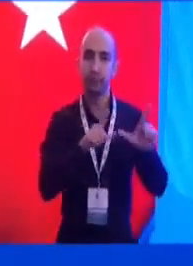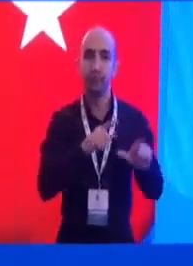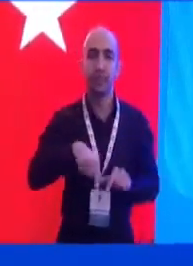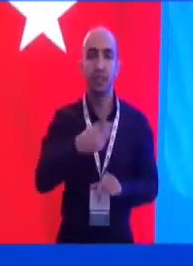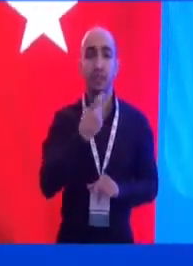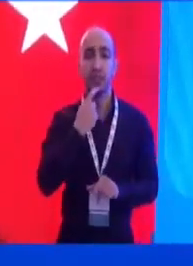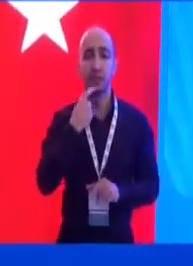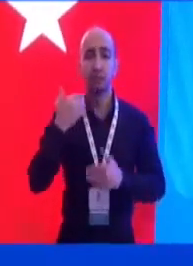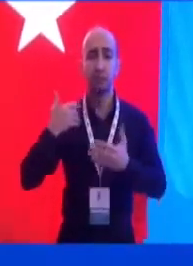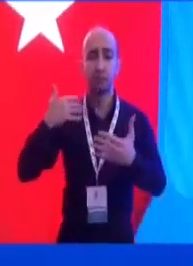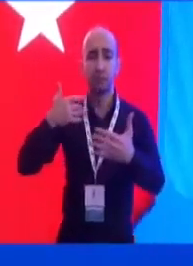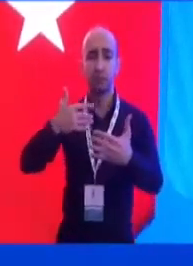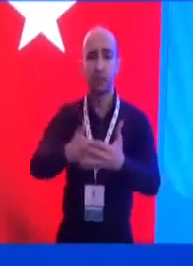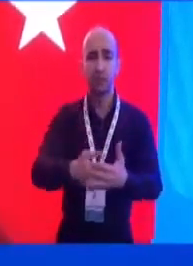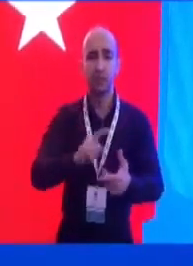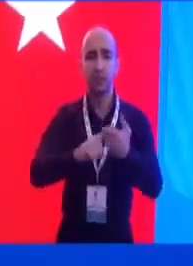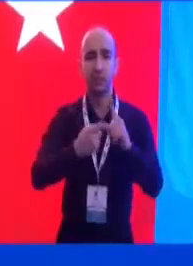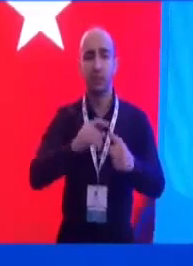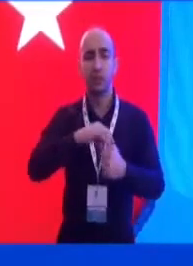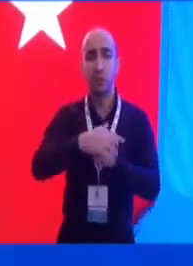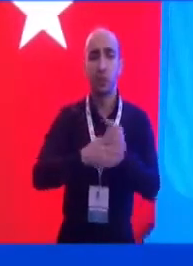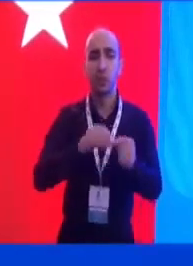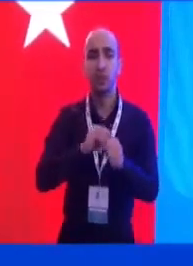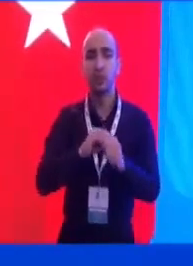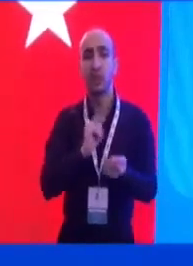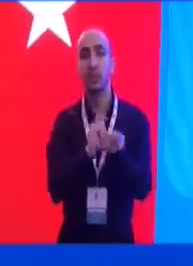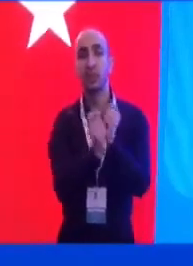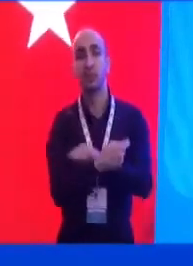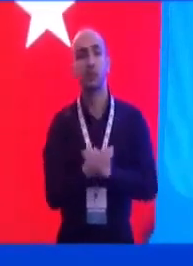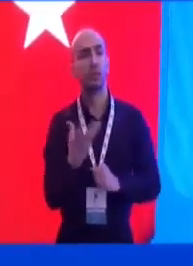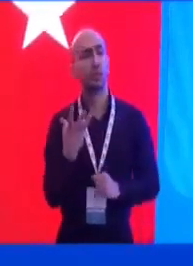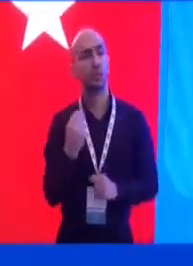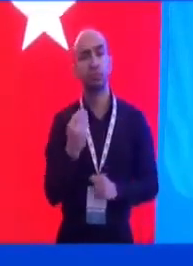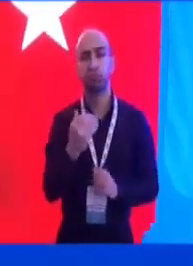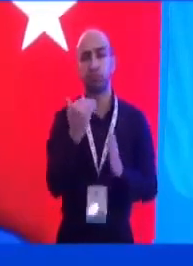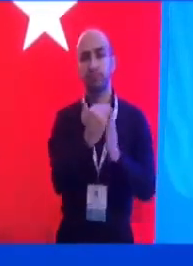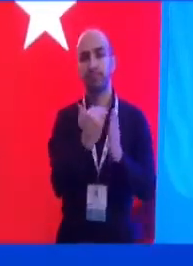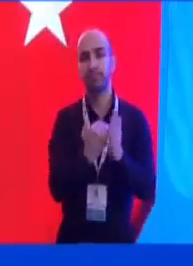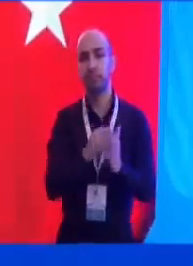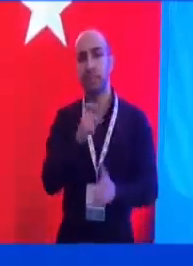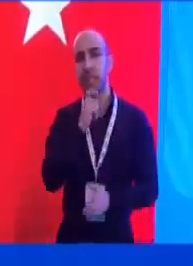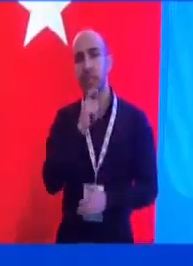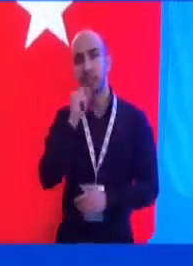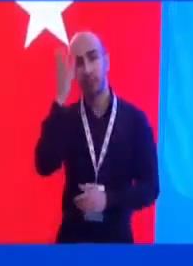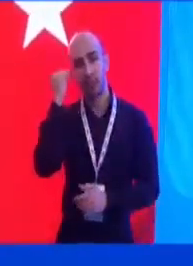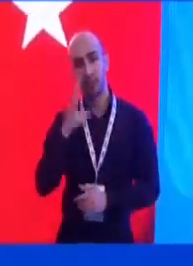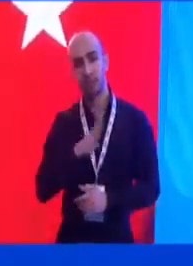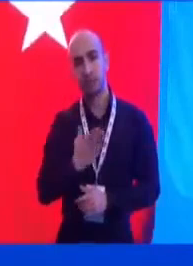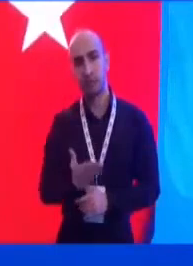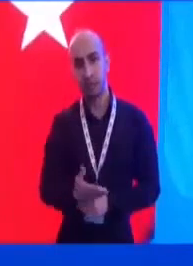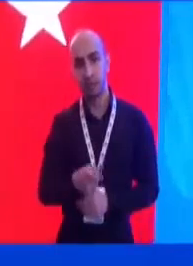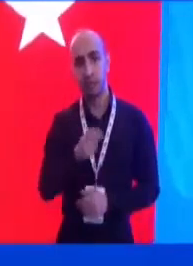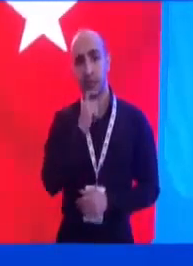Senelerdir süregelen siyaset dünyasında değiştirmemiz gereken birçok yanlış anlayış var,